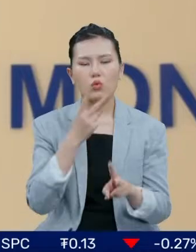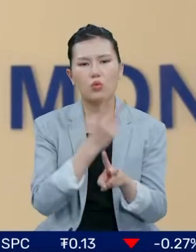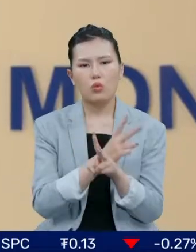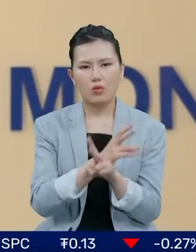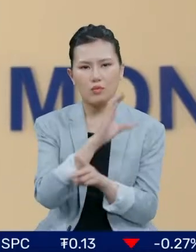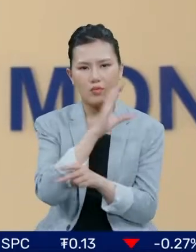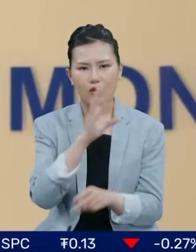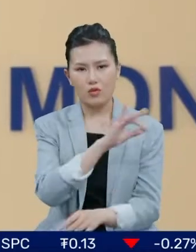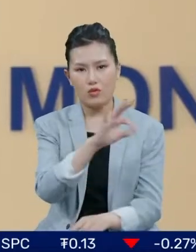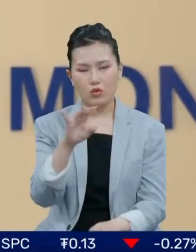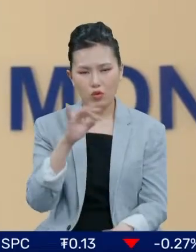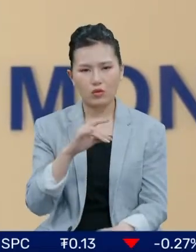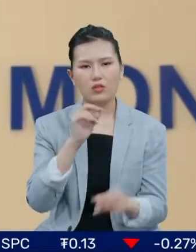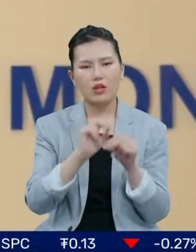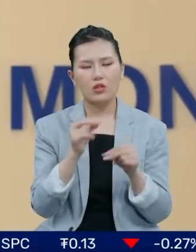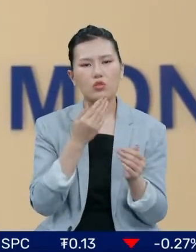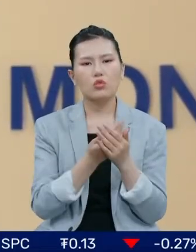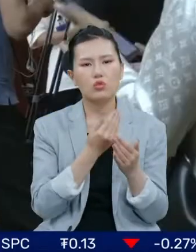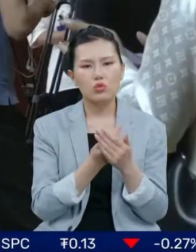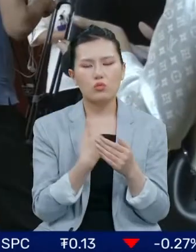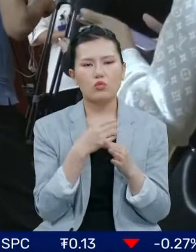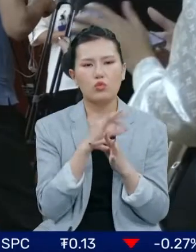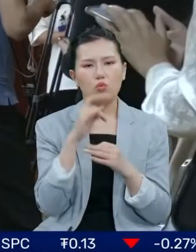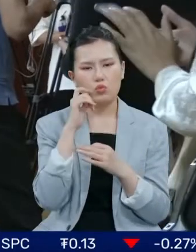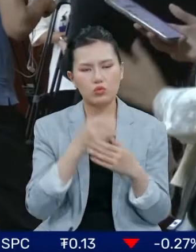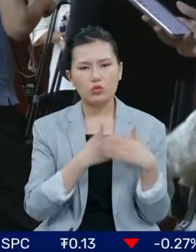шалгуулахаар энэ материалыг бол бусад олон төрлөөр авч шийдүүлж.